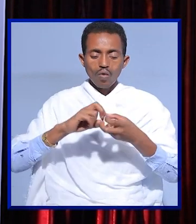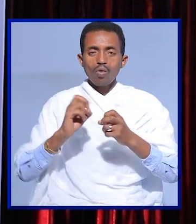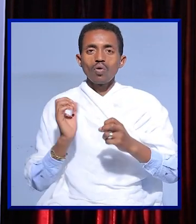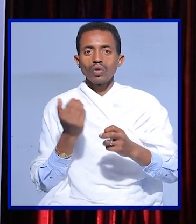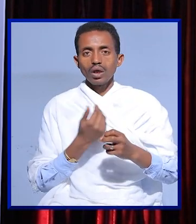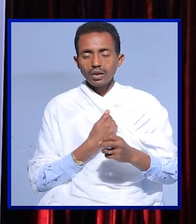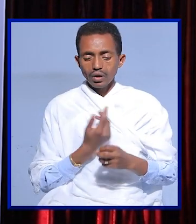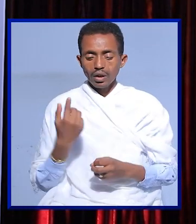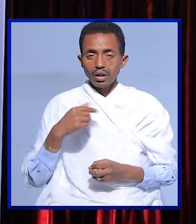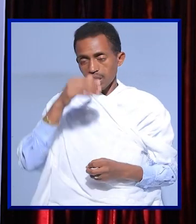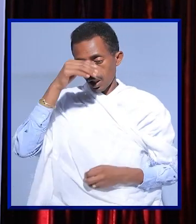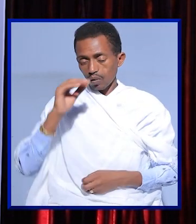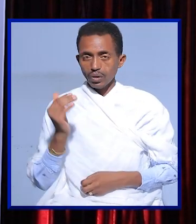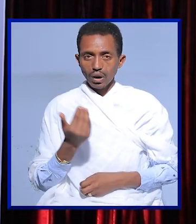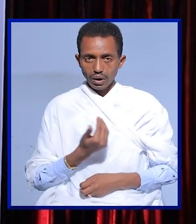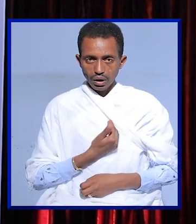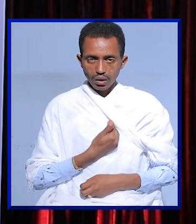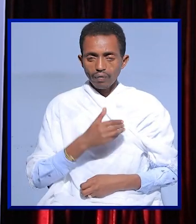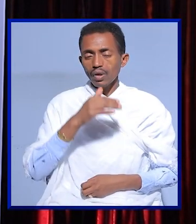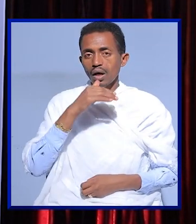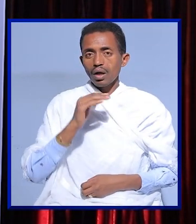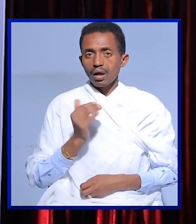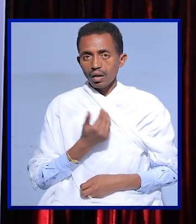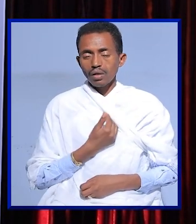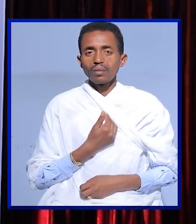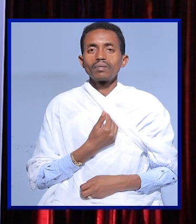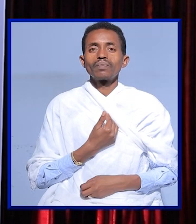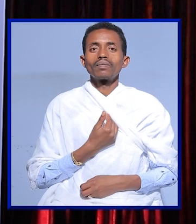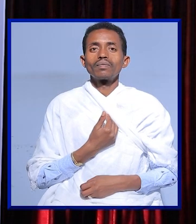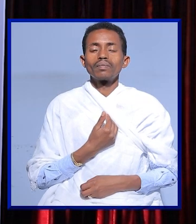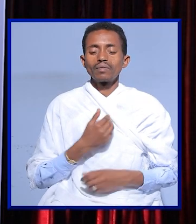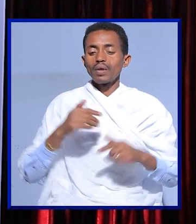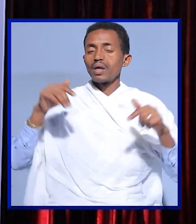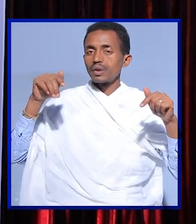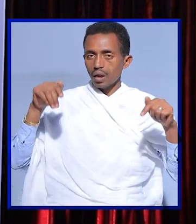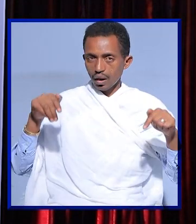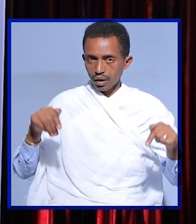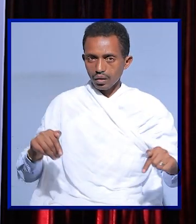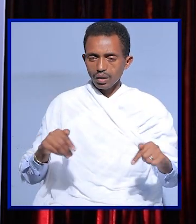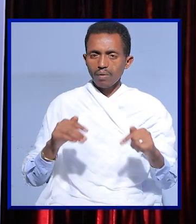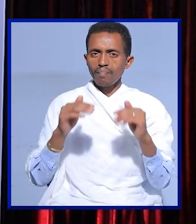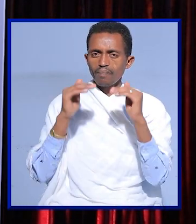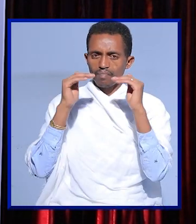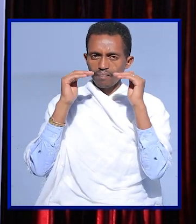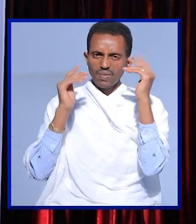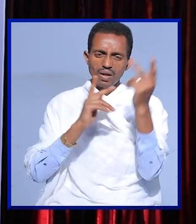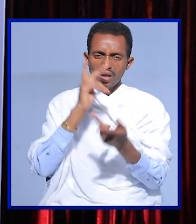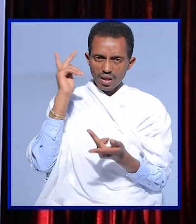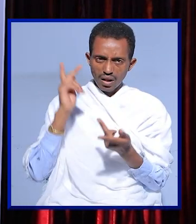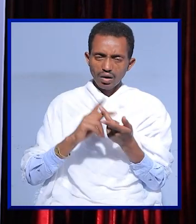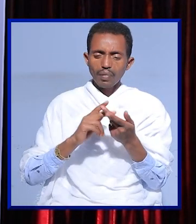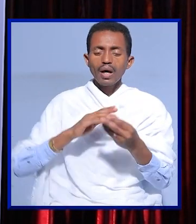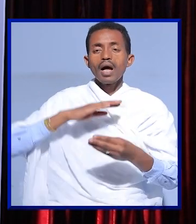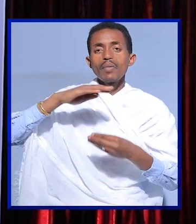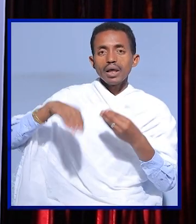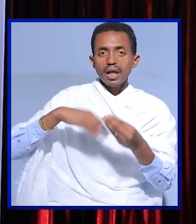ወገኖቻችንን እናቶቻችንን አባቶቻችንን ዛሬ ልክ